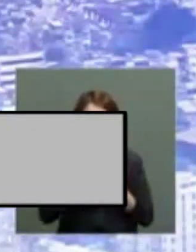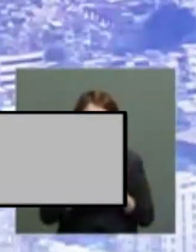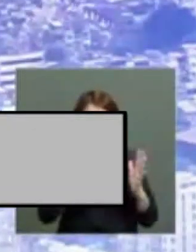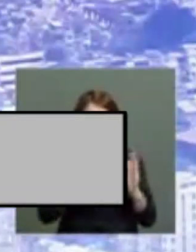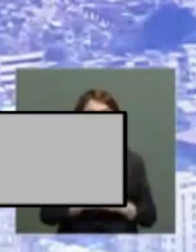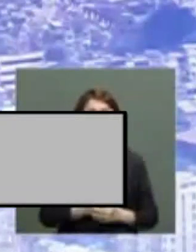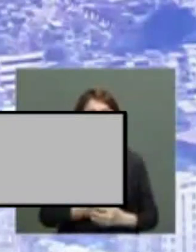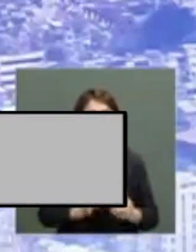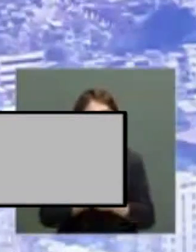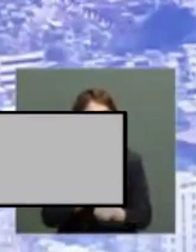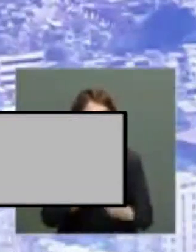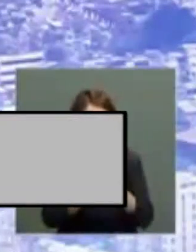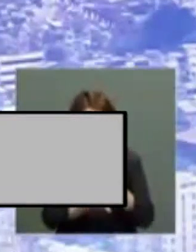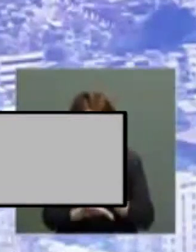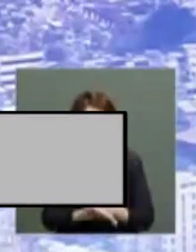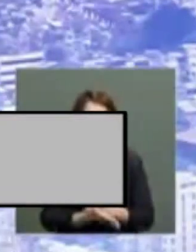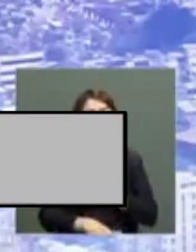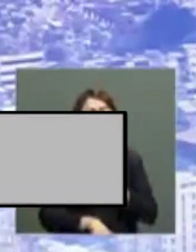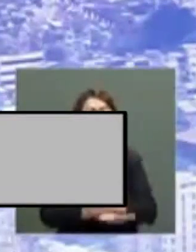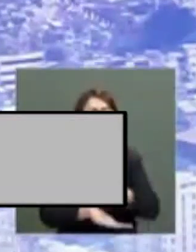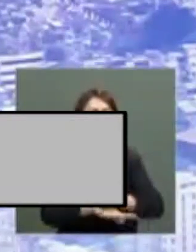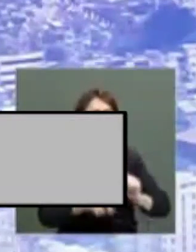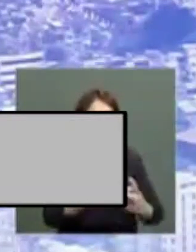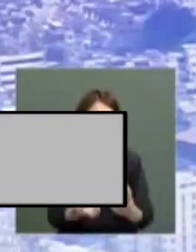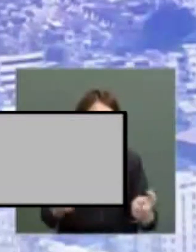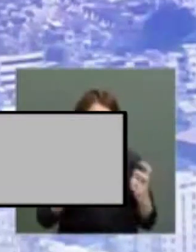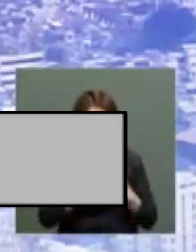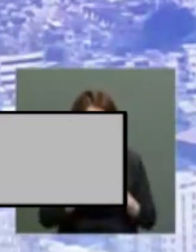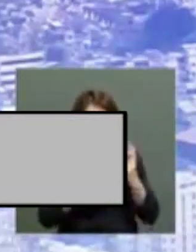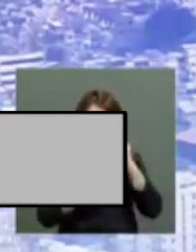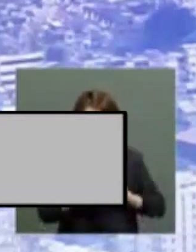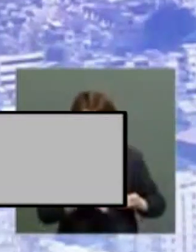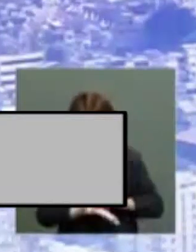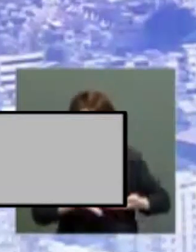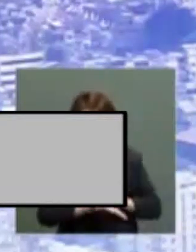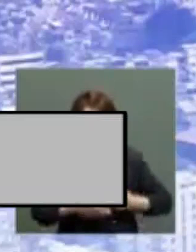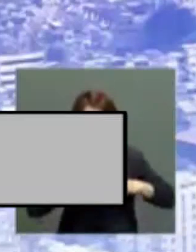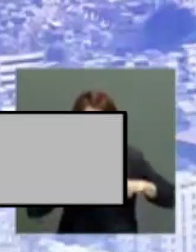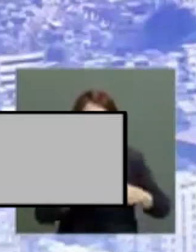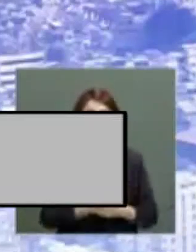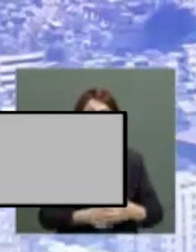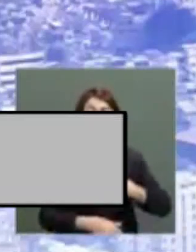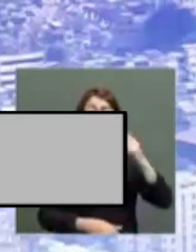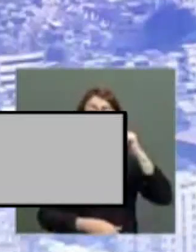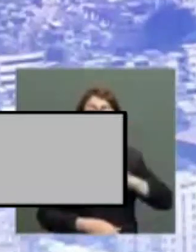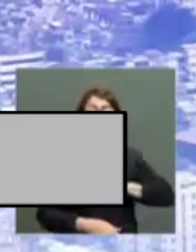ที่เป็นทั้งนักวิชาการแล้วก็เป็นผู้บริหารที่ต้องมานั่งวิเคราะห์ตัวเลขกันเมื่อเช้านี้เราจะไม่ต้องเข้าข้างตัวเ